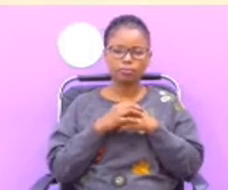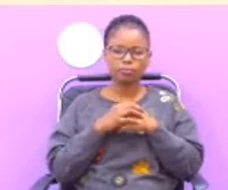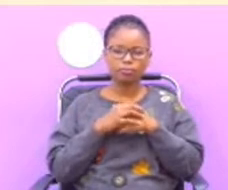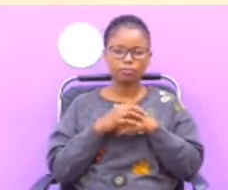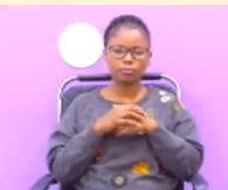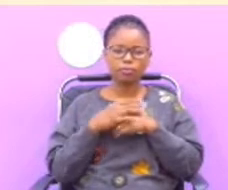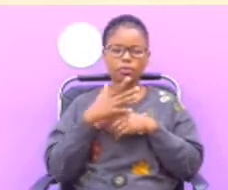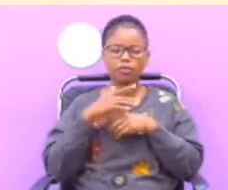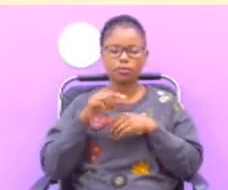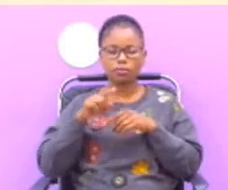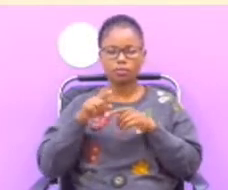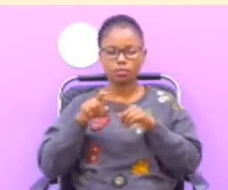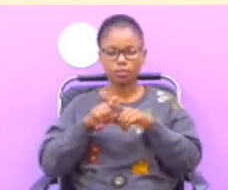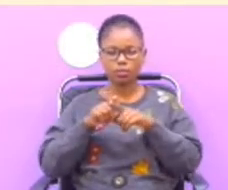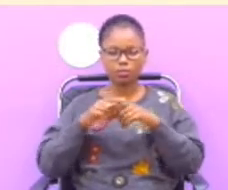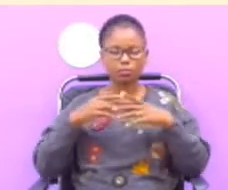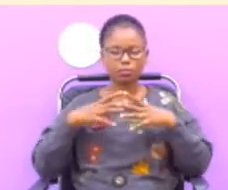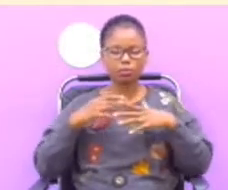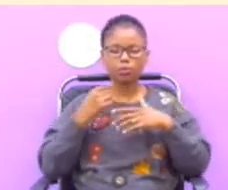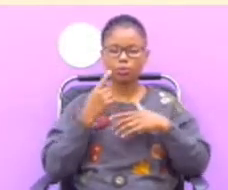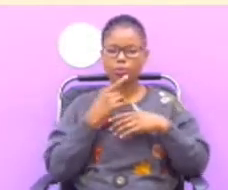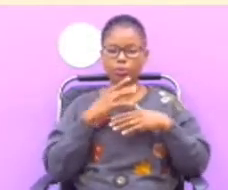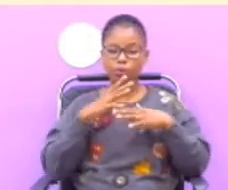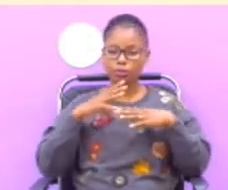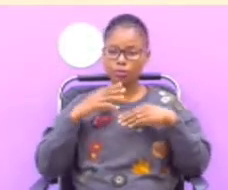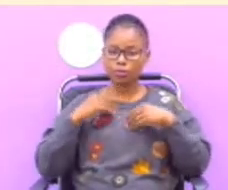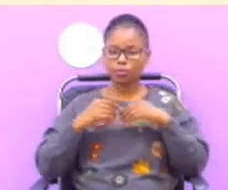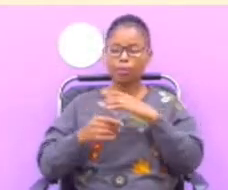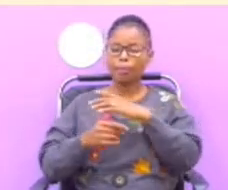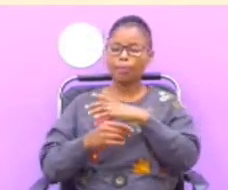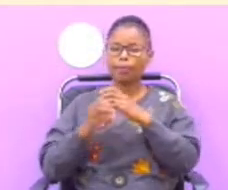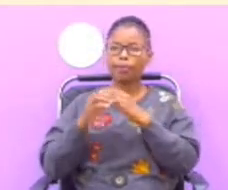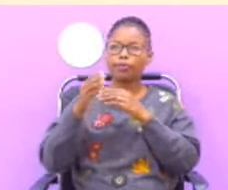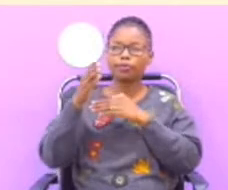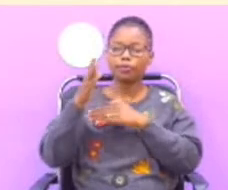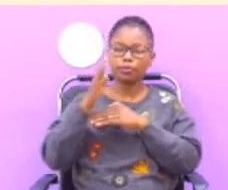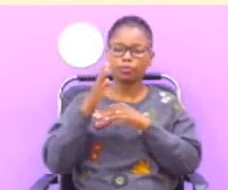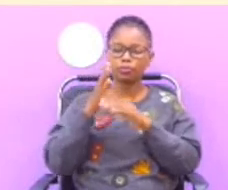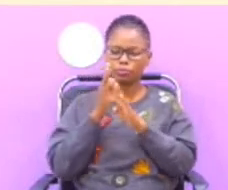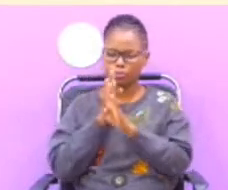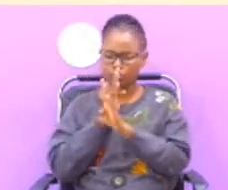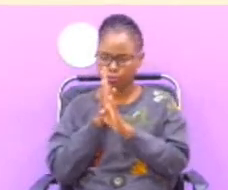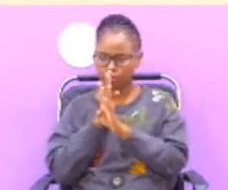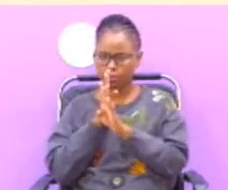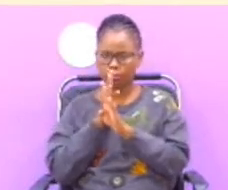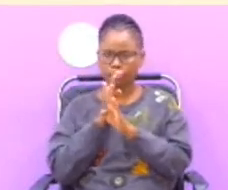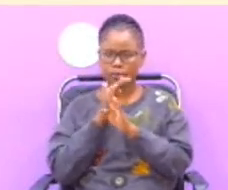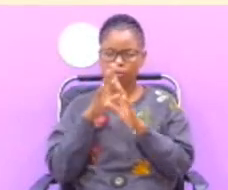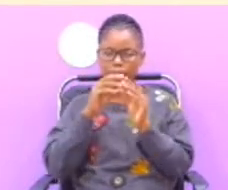Nikule matete kagia hinya wa gaye. Ugo makura wa makigeria kowe hitha na kowe herera.